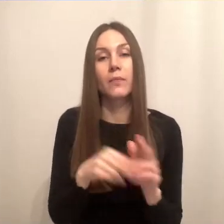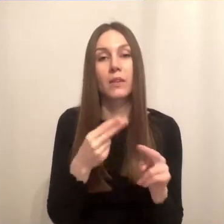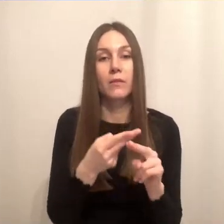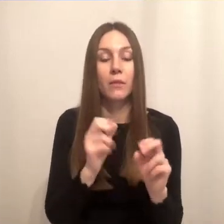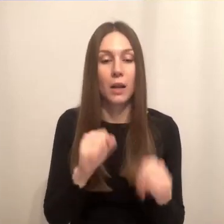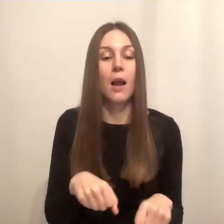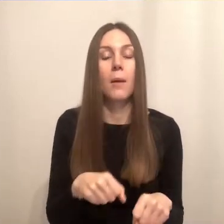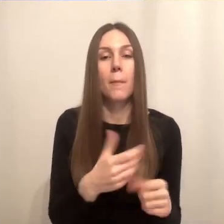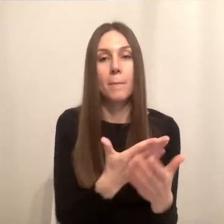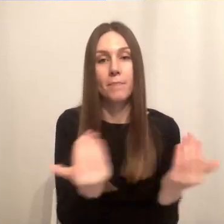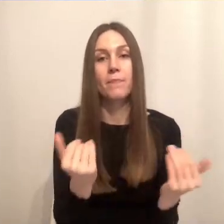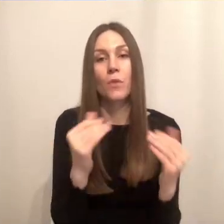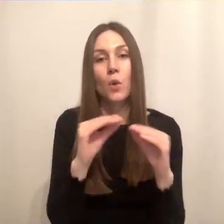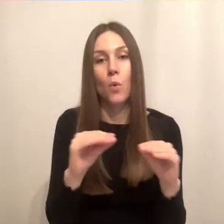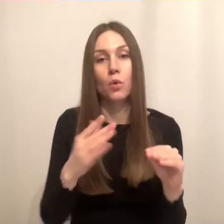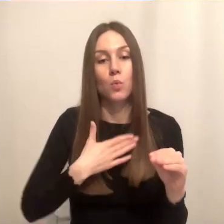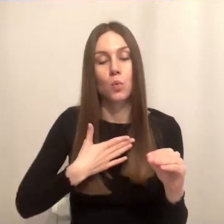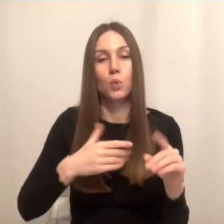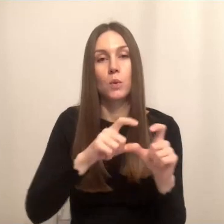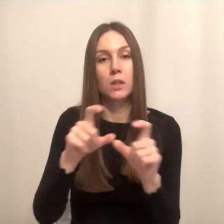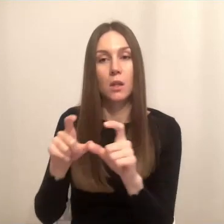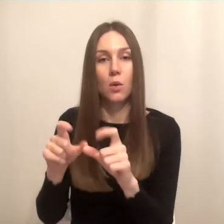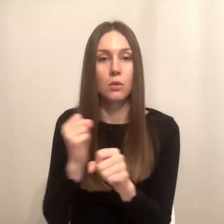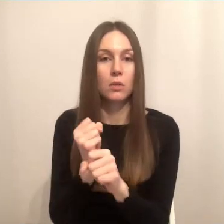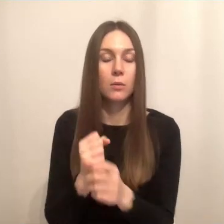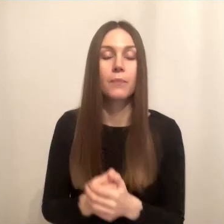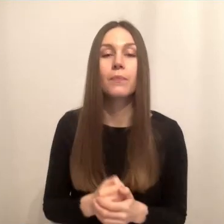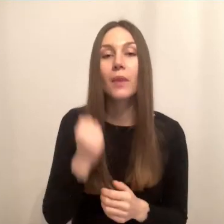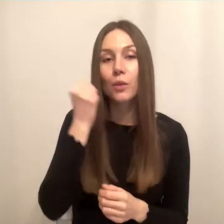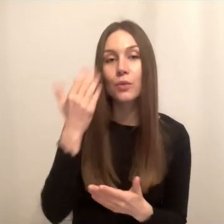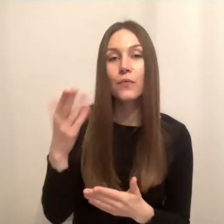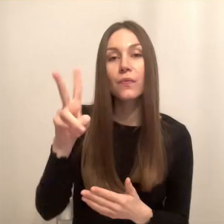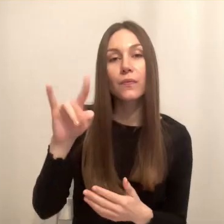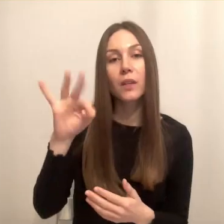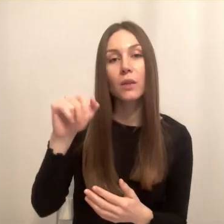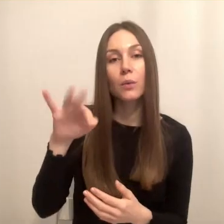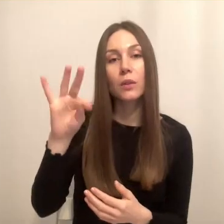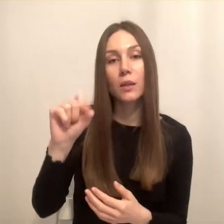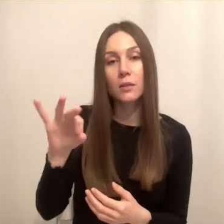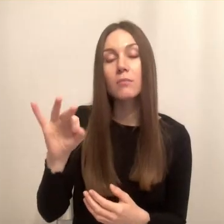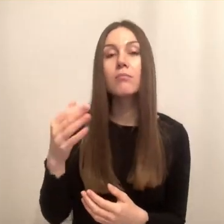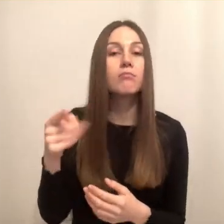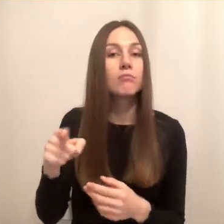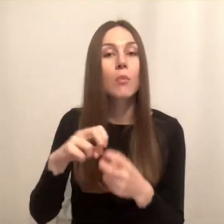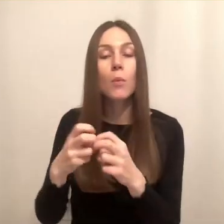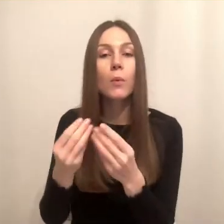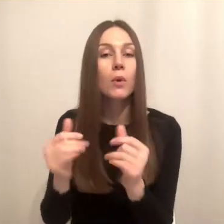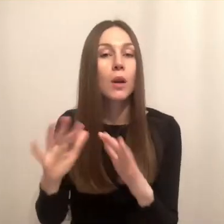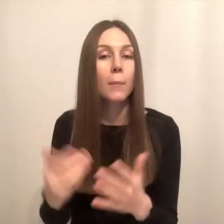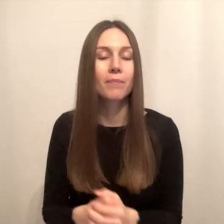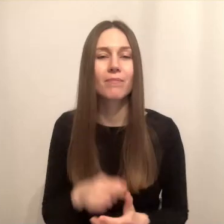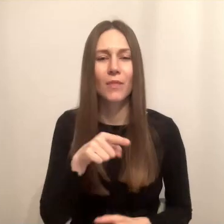mokytojus dirbti būtent mūsų įstaigą. Ačiū. Vytautai, kaip jūs spręstumėte šitą iššūkį? Na, turbūt čia dviračio